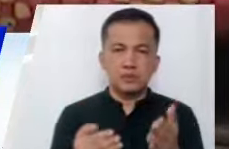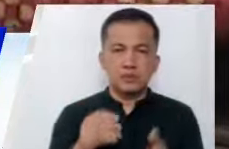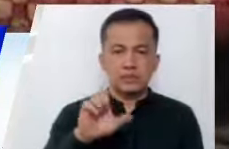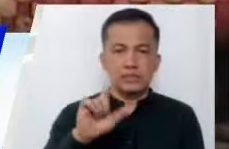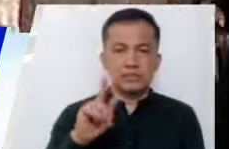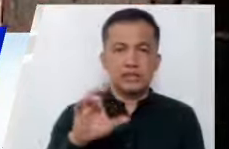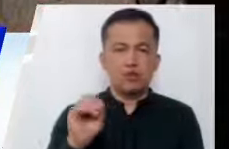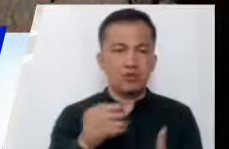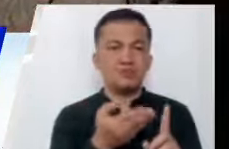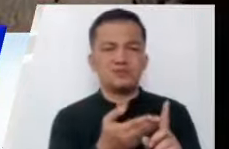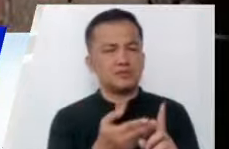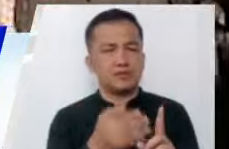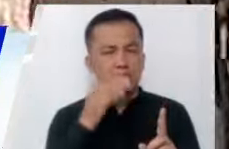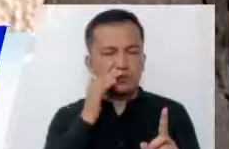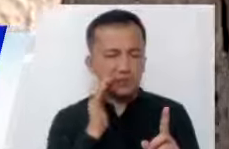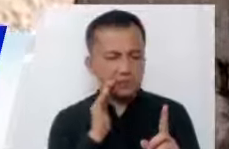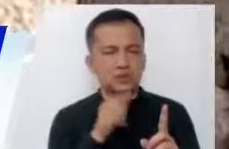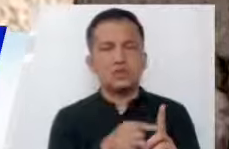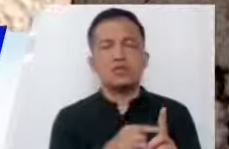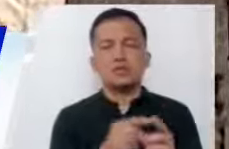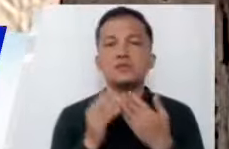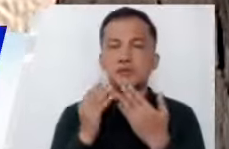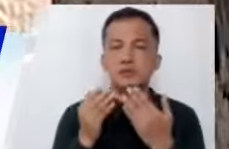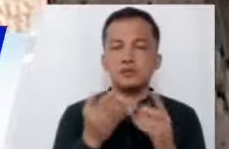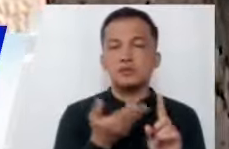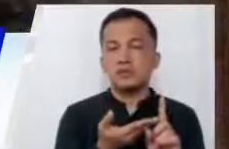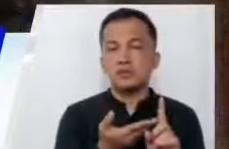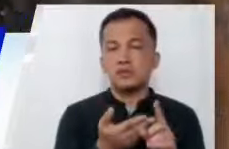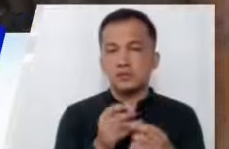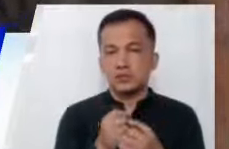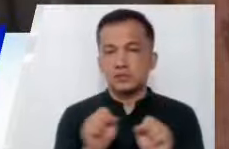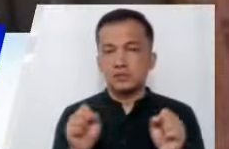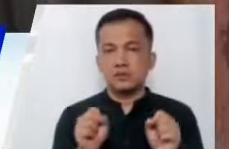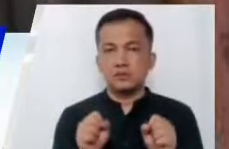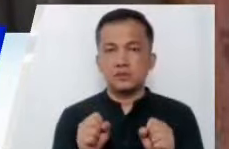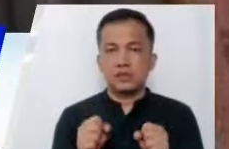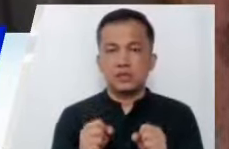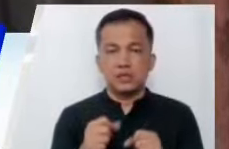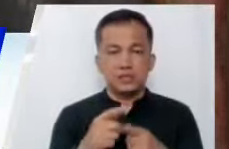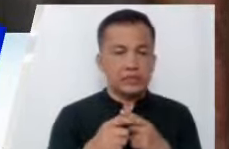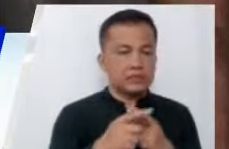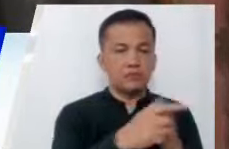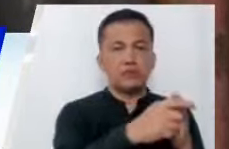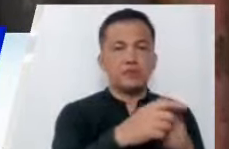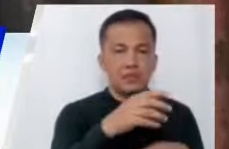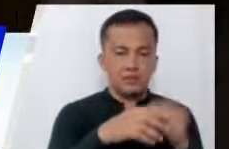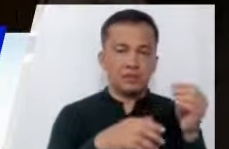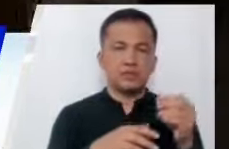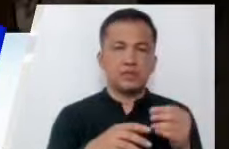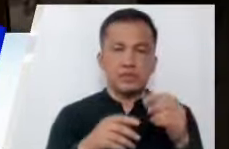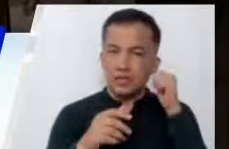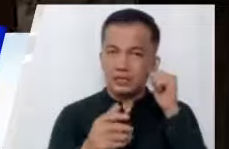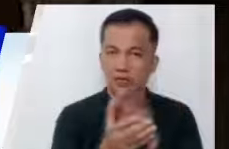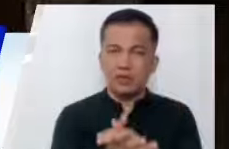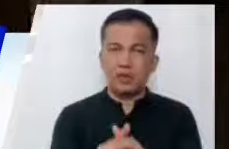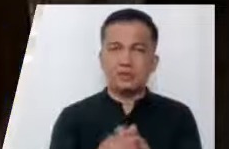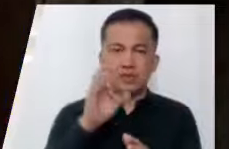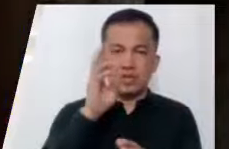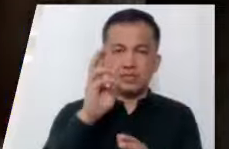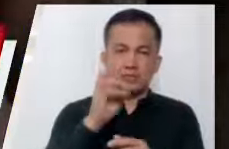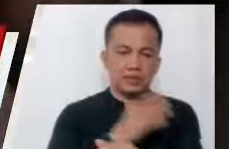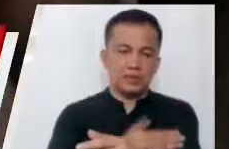Malungkot man, laking pasalamat pa rin daw niya na ligtas at nakatakbo palabas ang kanyang asawa at anim na anak. Sabi talaga